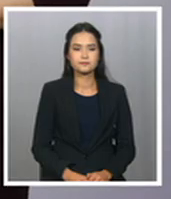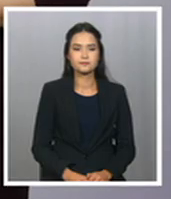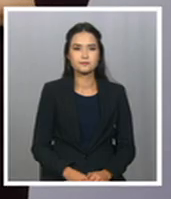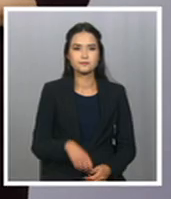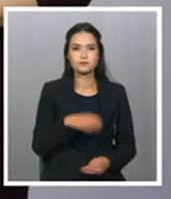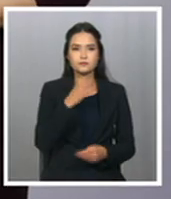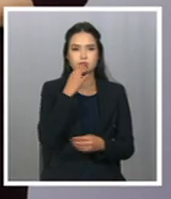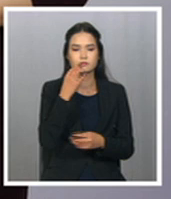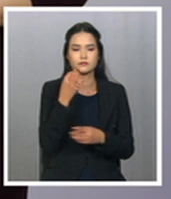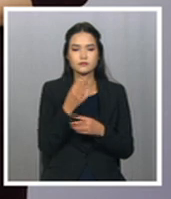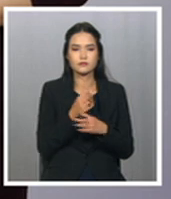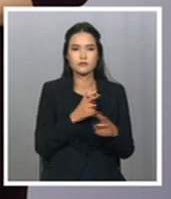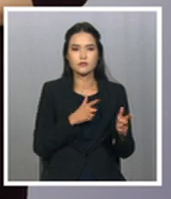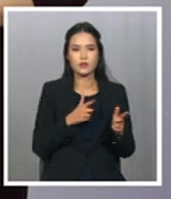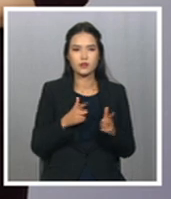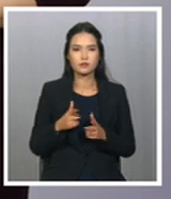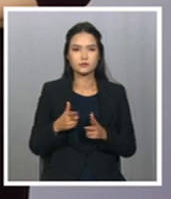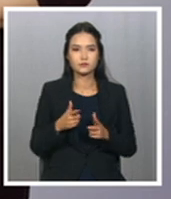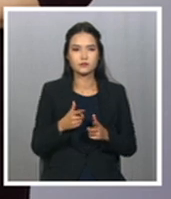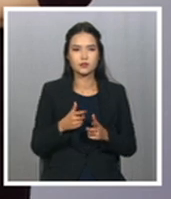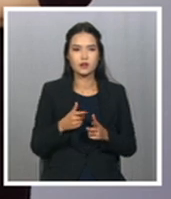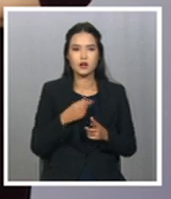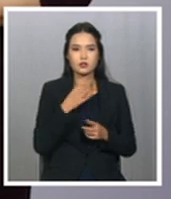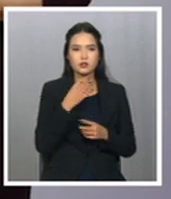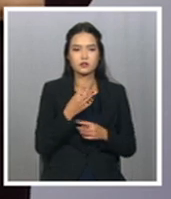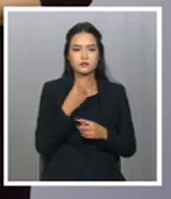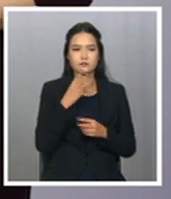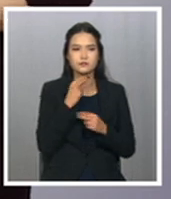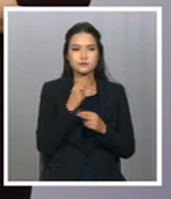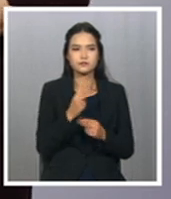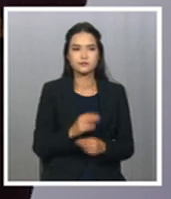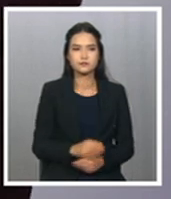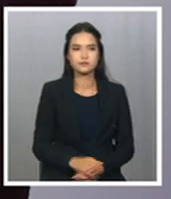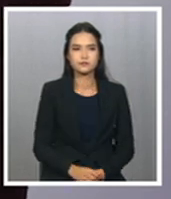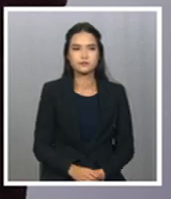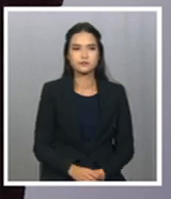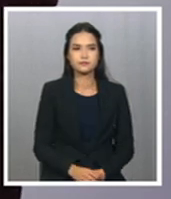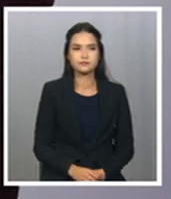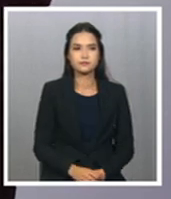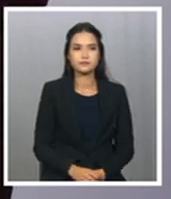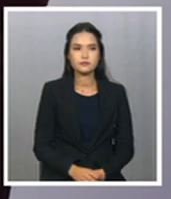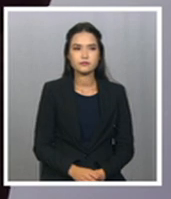Жауаптарыңыз дайын болса, жауап нұсқасымен танысыңыздар.